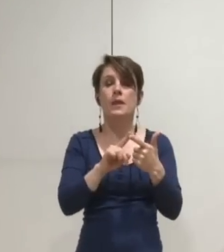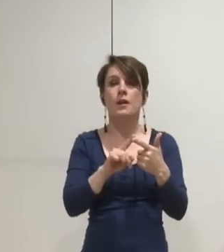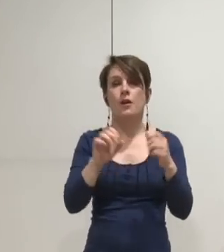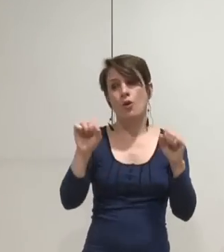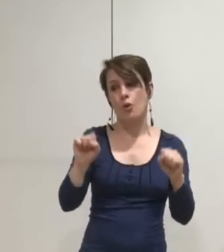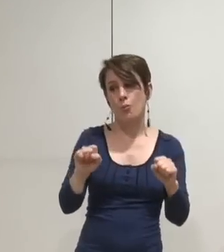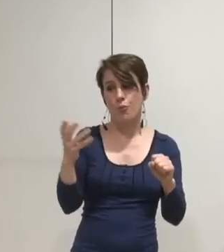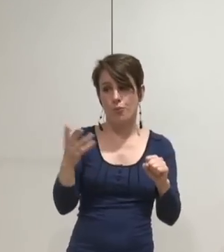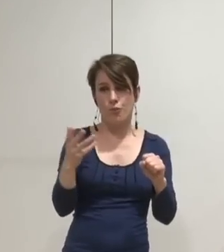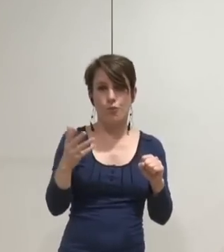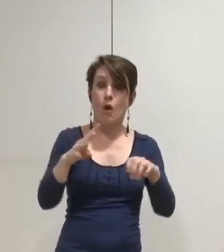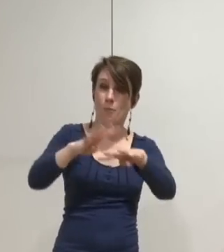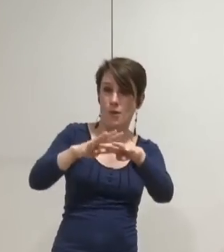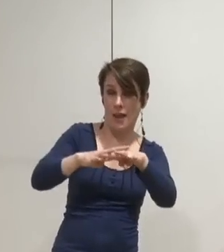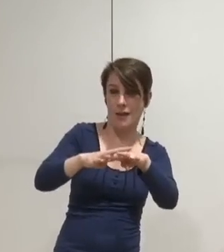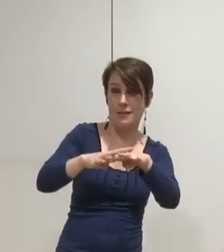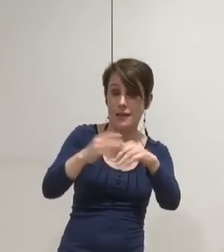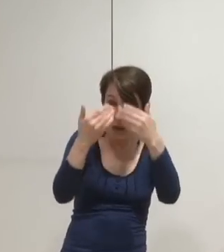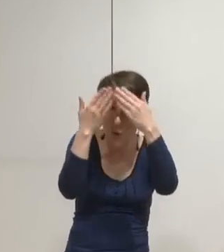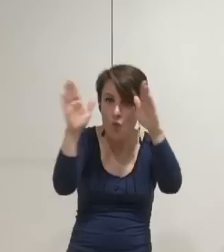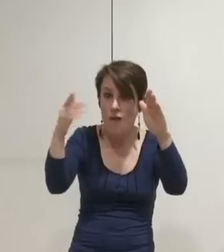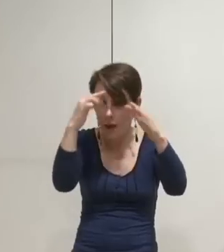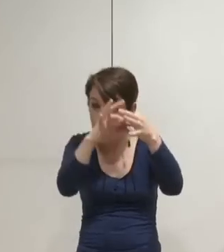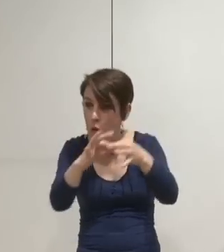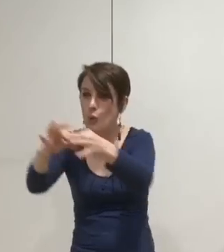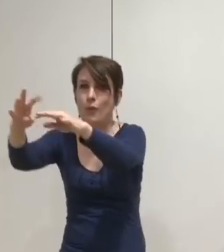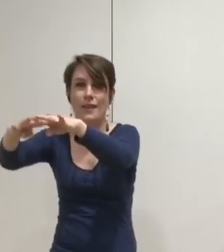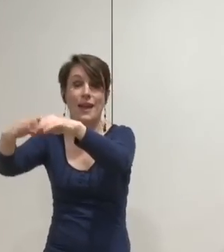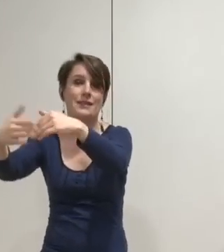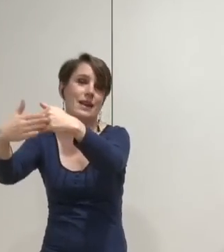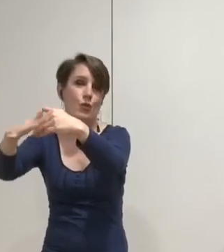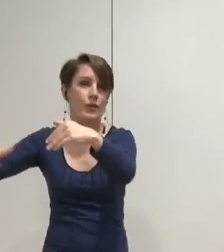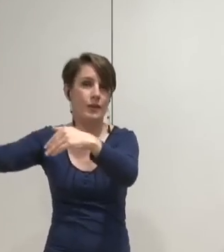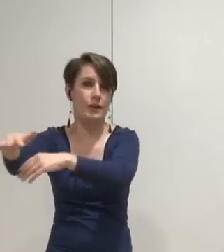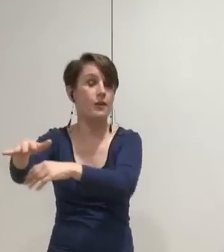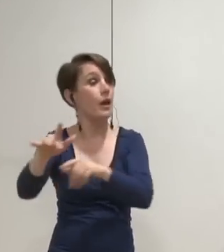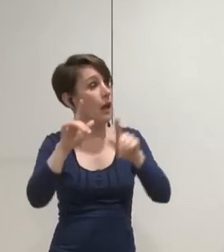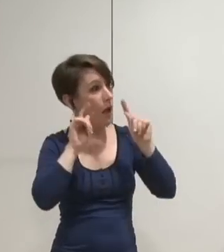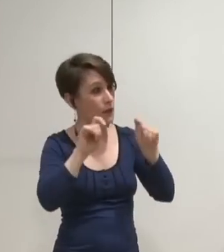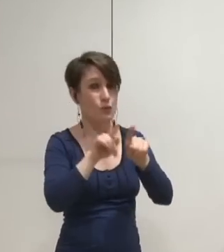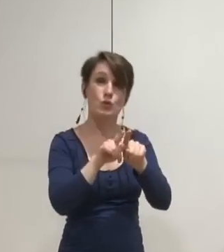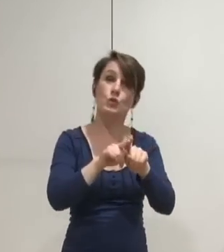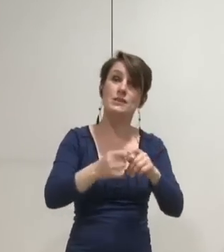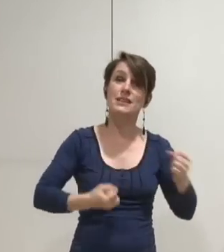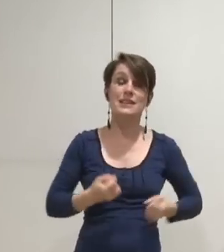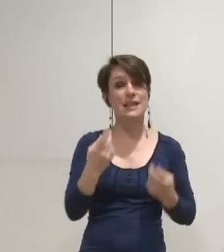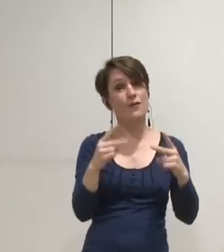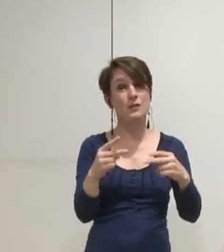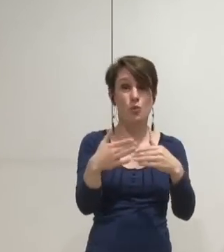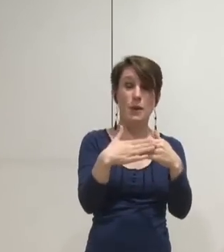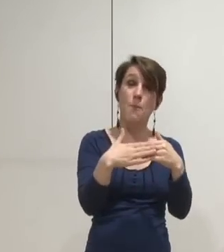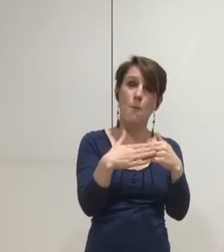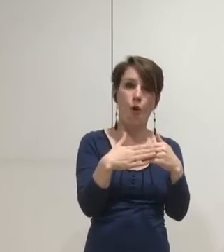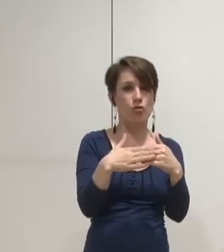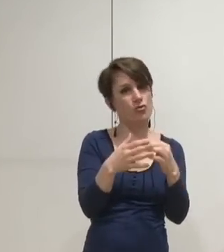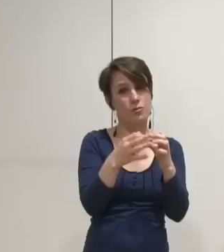quartiers sur les quartiers voisins attention à la proximité des services publics qui est à double tranchant car elle enferme les habitants